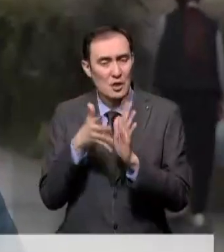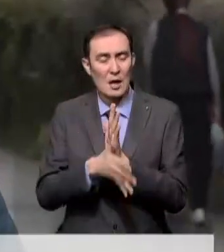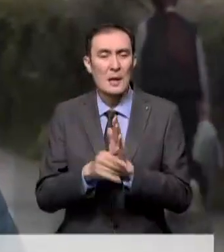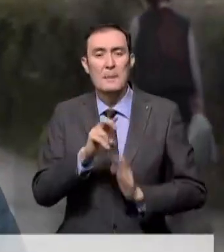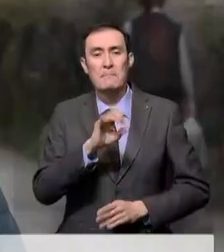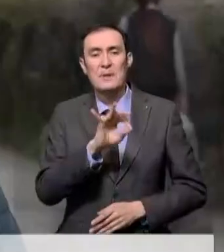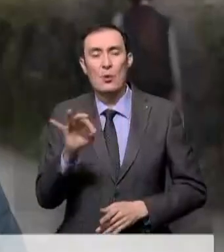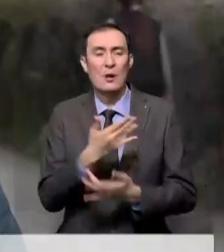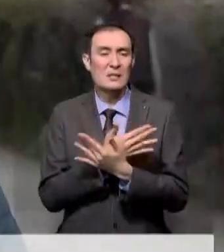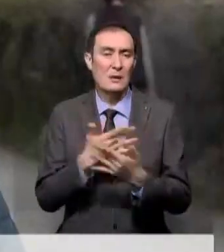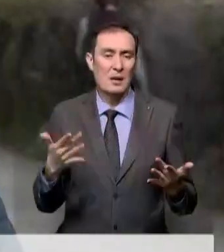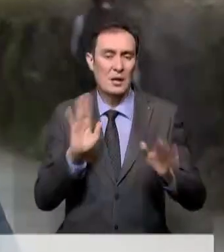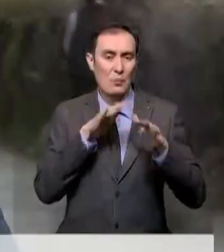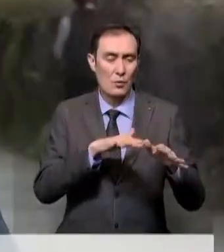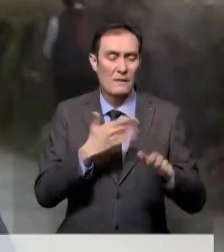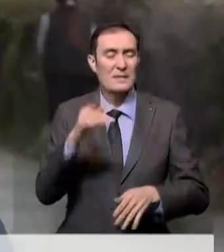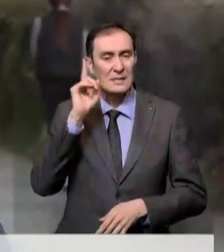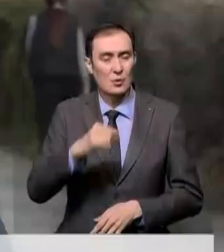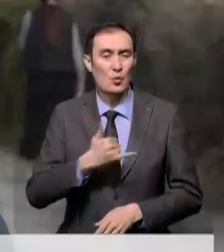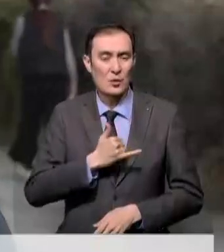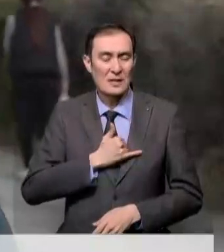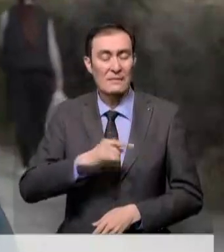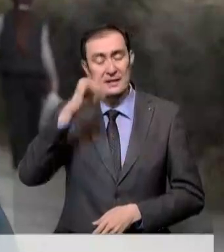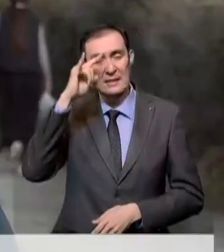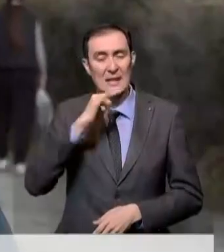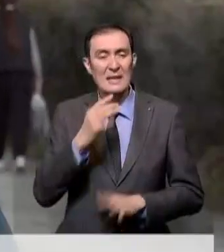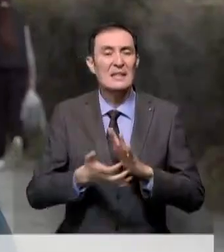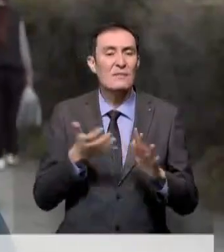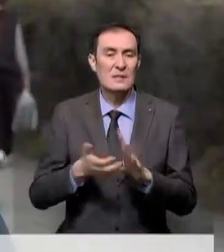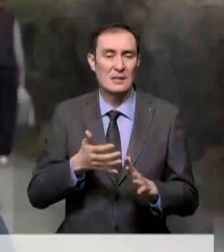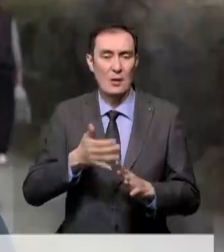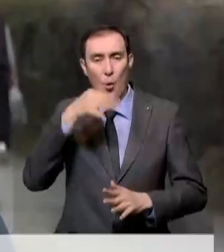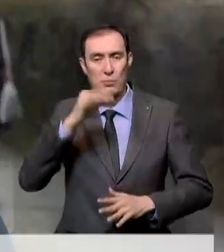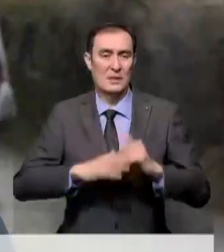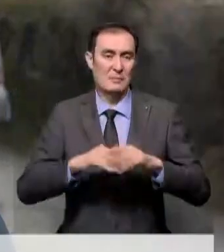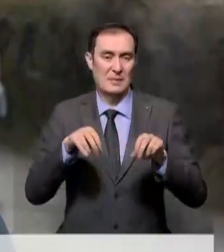биоразнообразия моря. Ни для кого не секрет, у нас в стране дефицит специалистов.